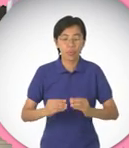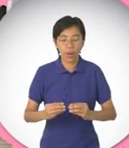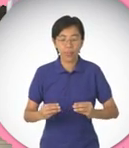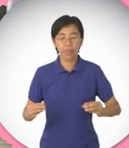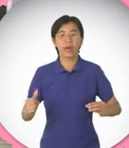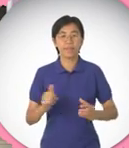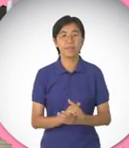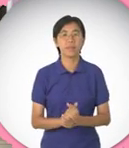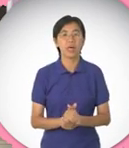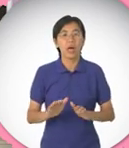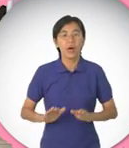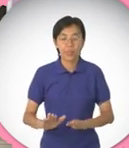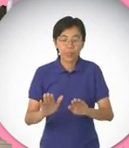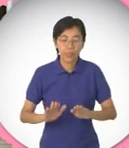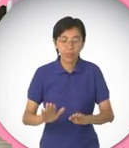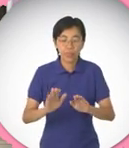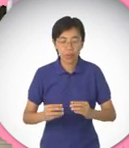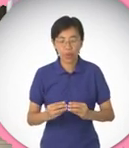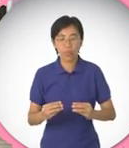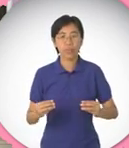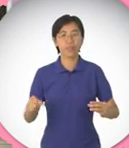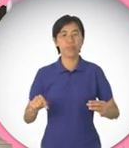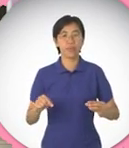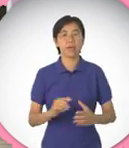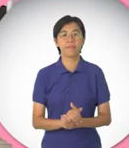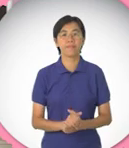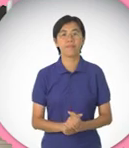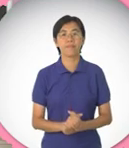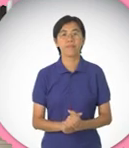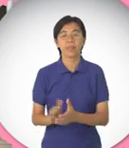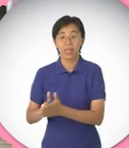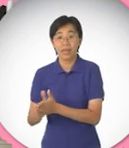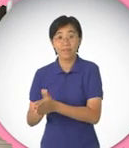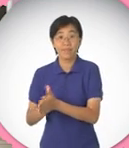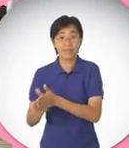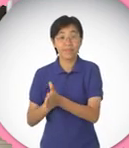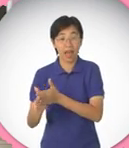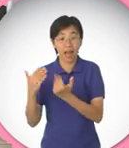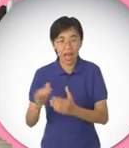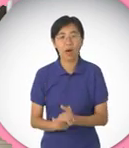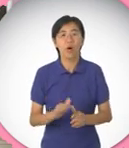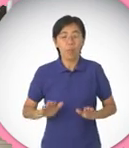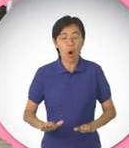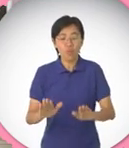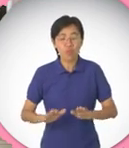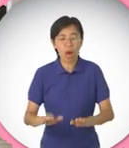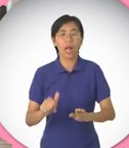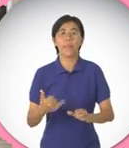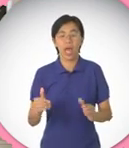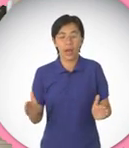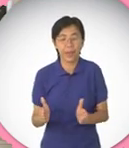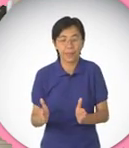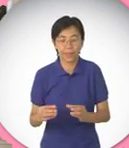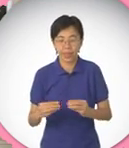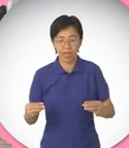ก็คืนน้อยมากใช่แต่ถ้าเกิดว่าเราใหม่ๆแล้วเราไม่พักแล้วเราคลึงเลยเนี่ยเขาจะหดเลยจะไม่ได้รูปเลยค่ะ